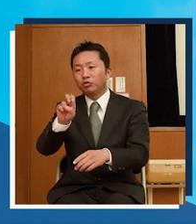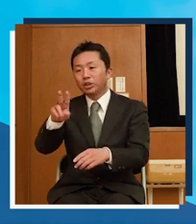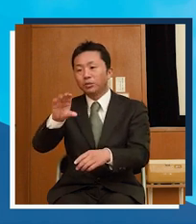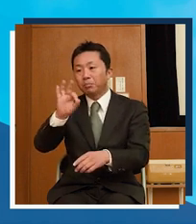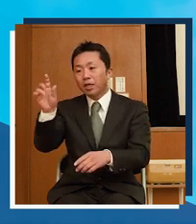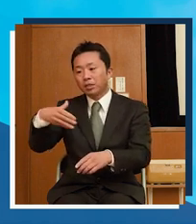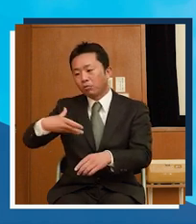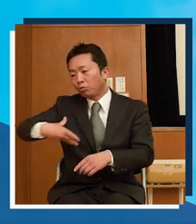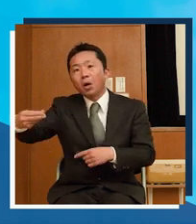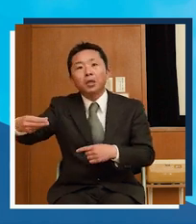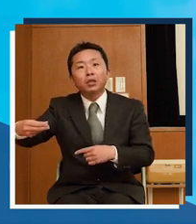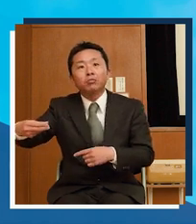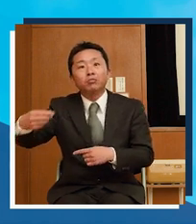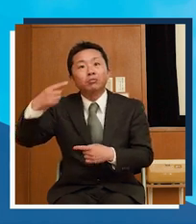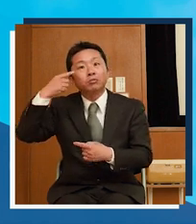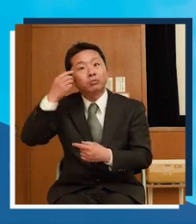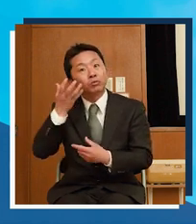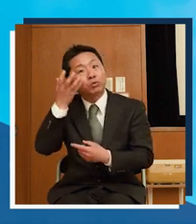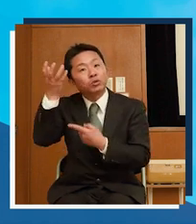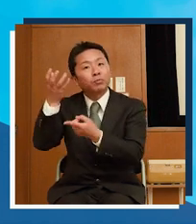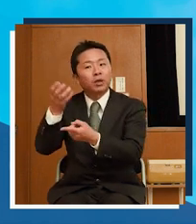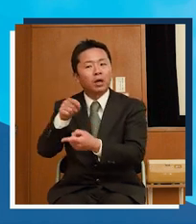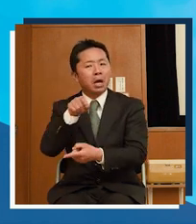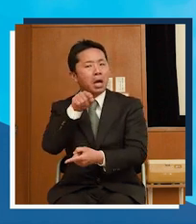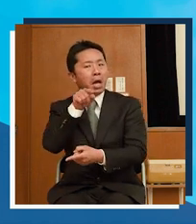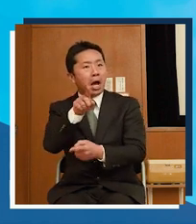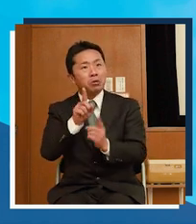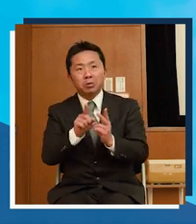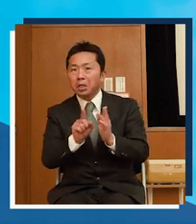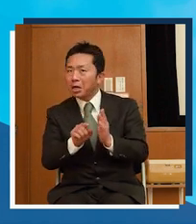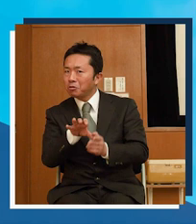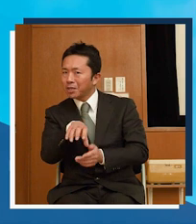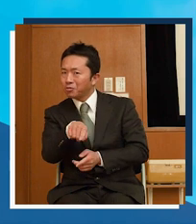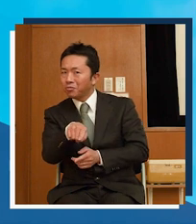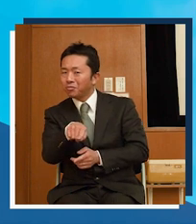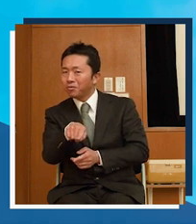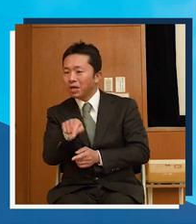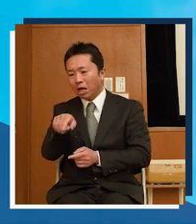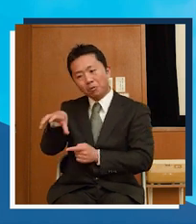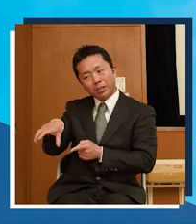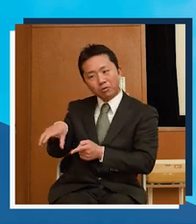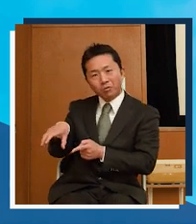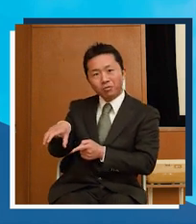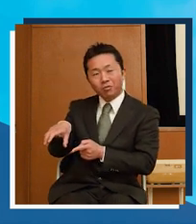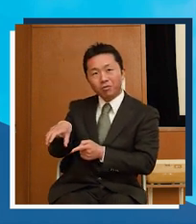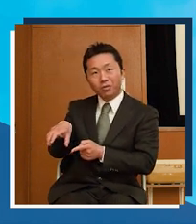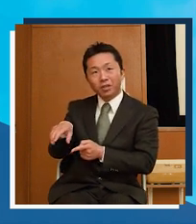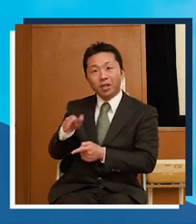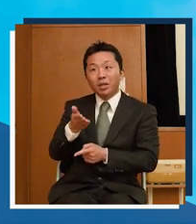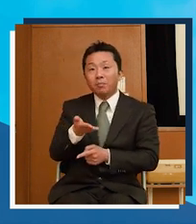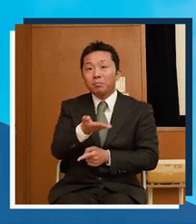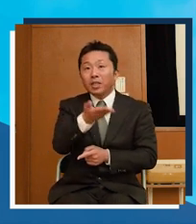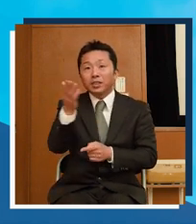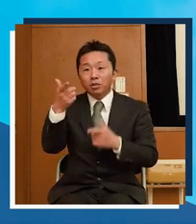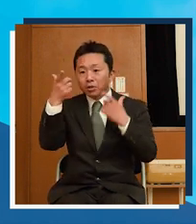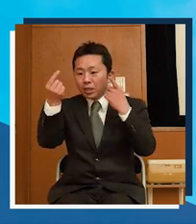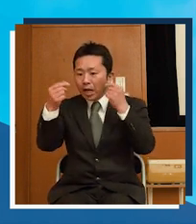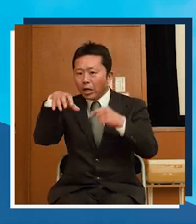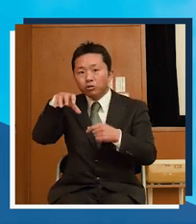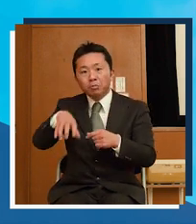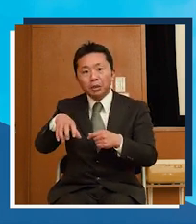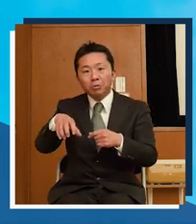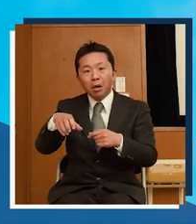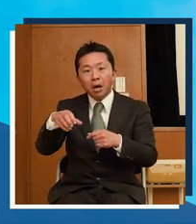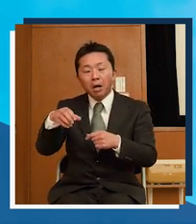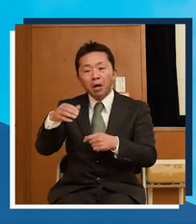想像してみてくださいあの場所かもしれないあのお寺さんが取られてたかもしれない皆さんのキャンパスのあの場所が米軍に